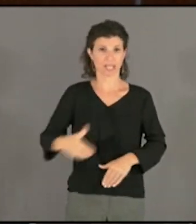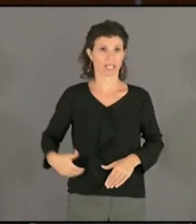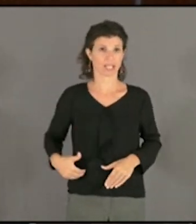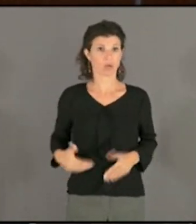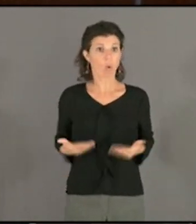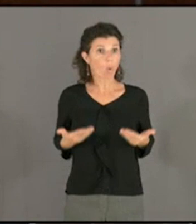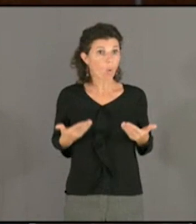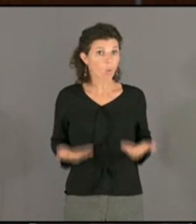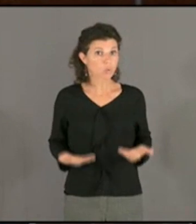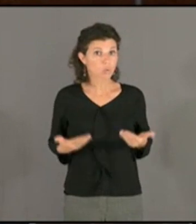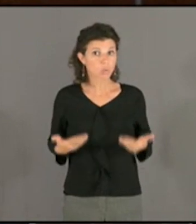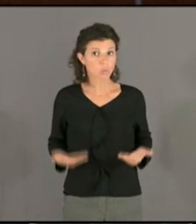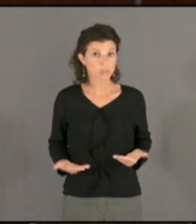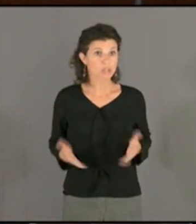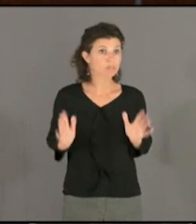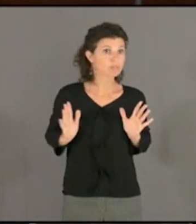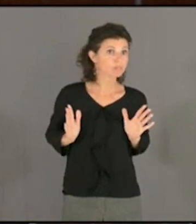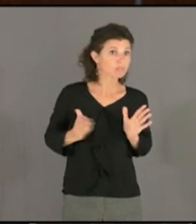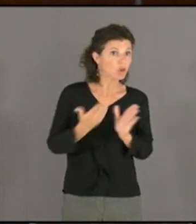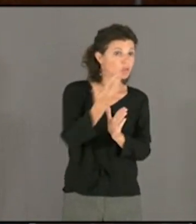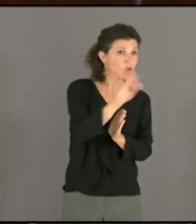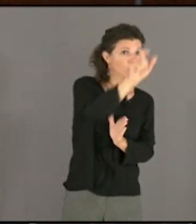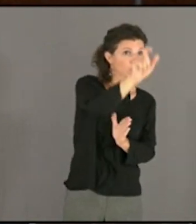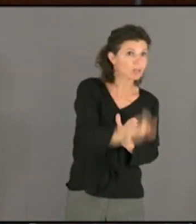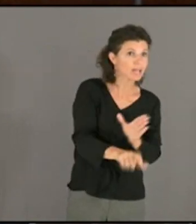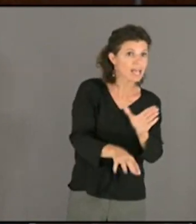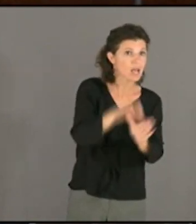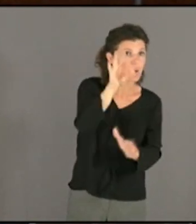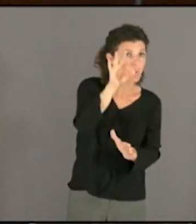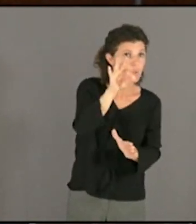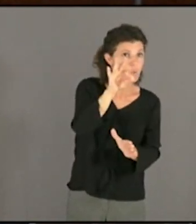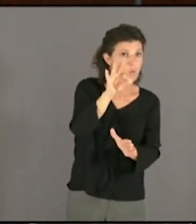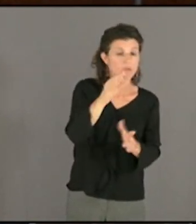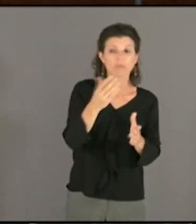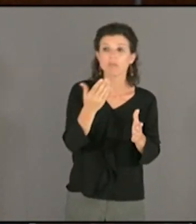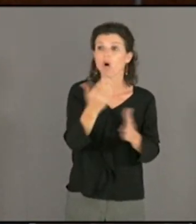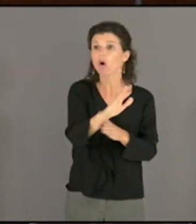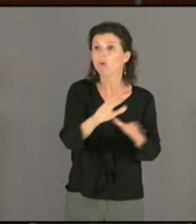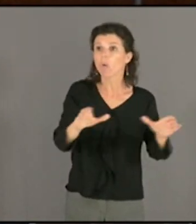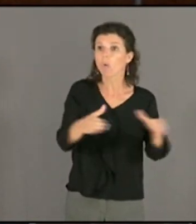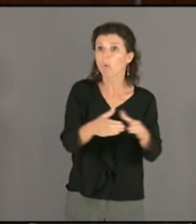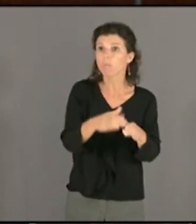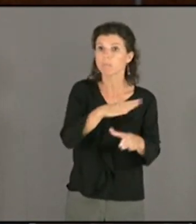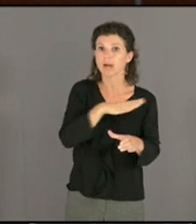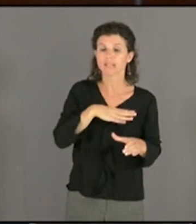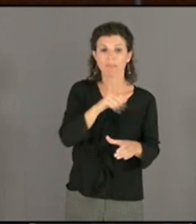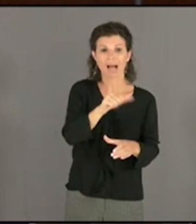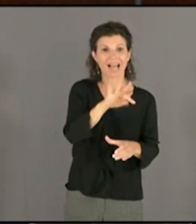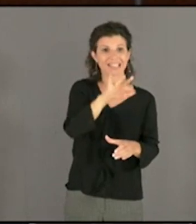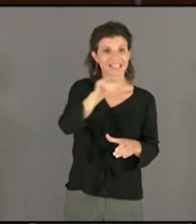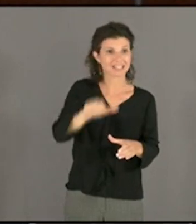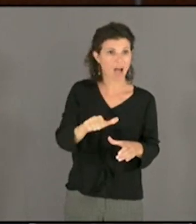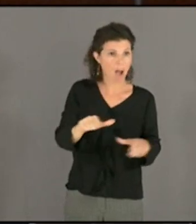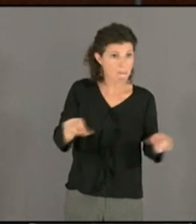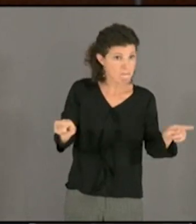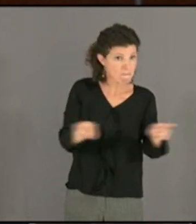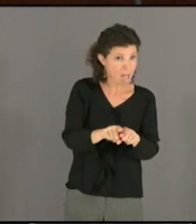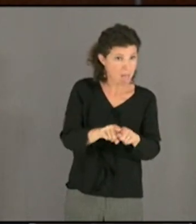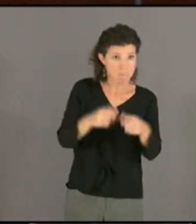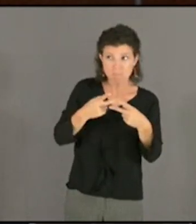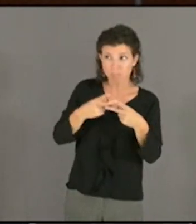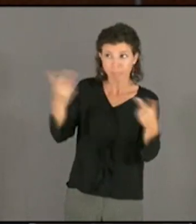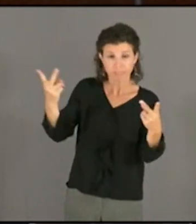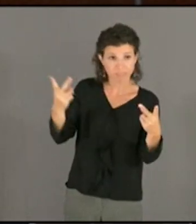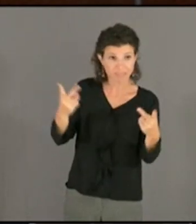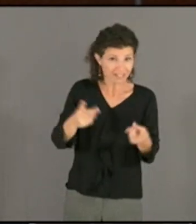ce constat, il est porté par d'autres élus de notre groupe, en l'occurrence Mme Mattia, qui tient un discours de vérité.